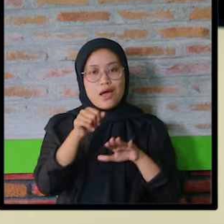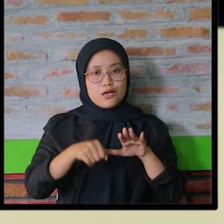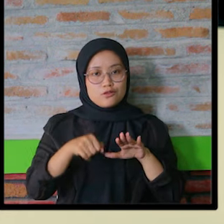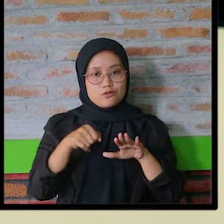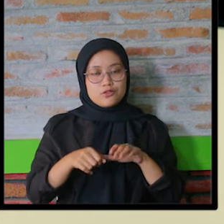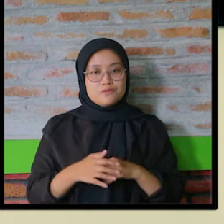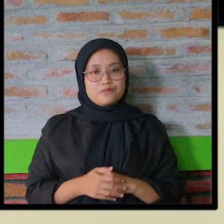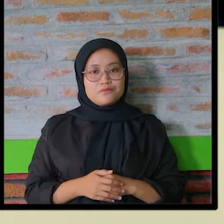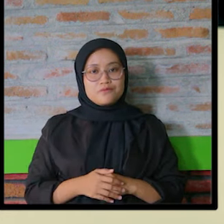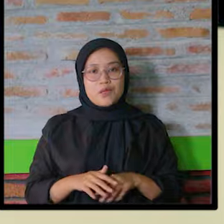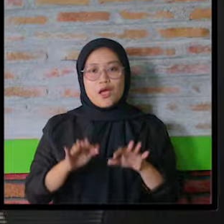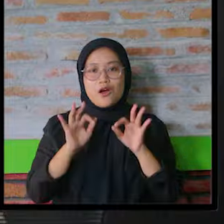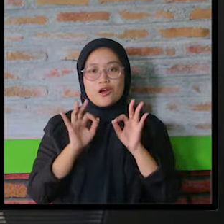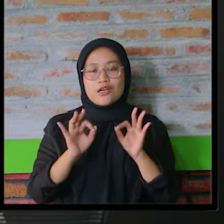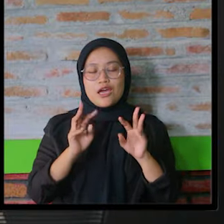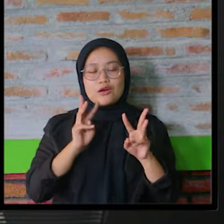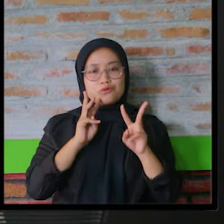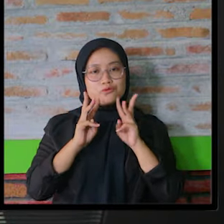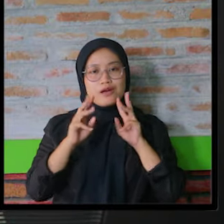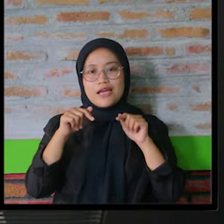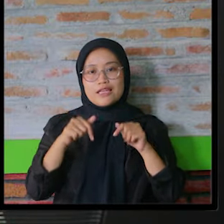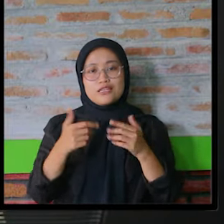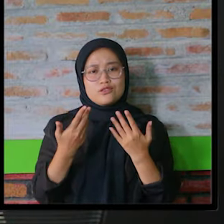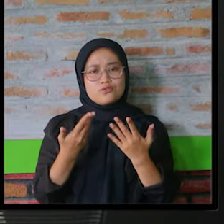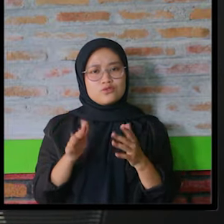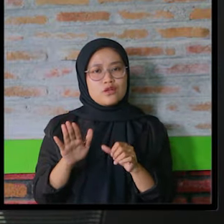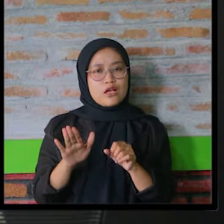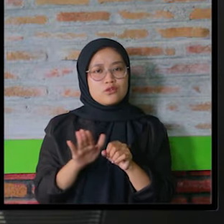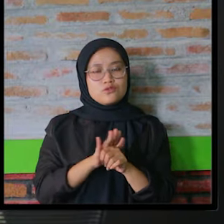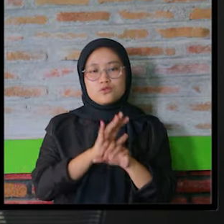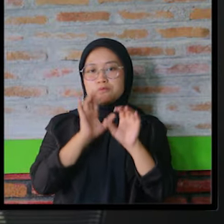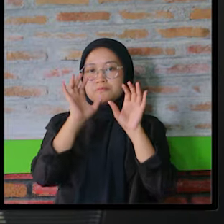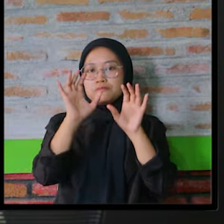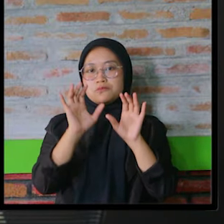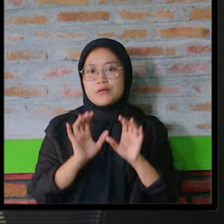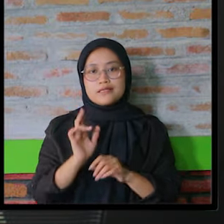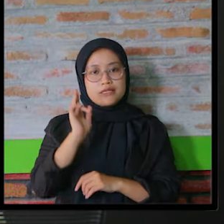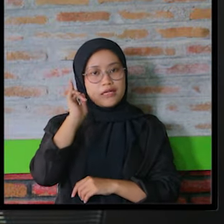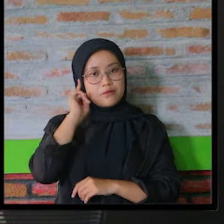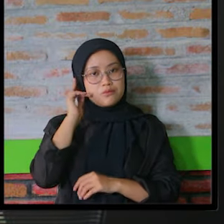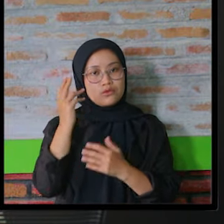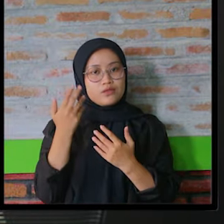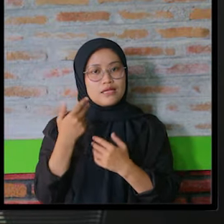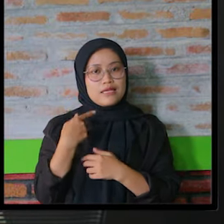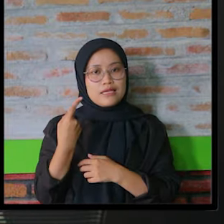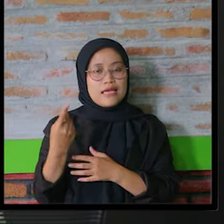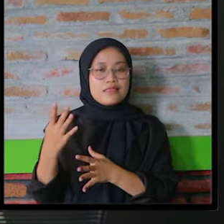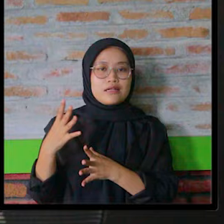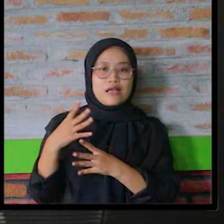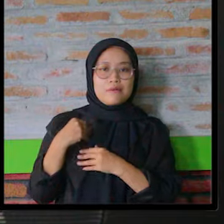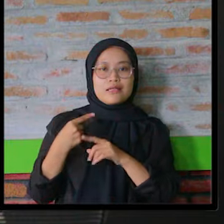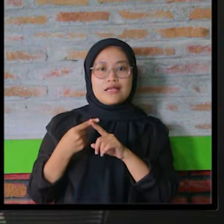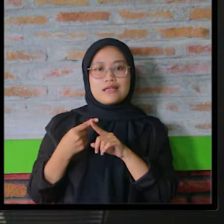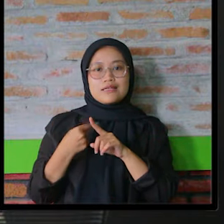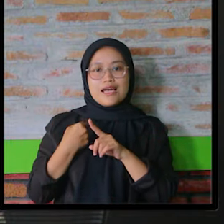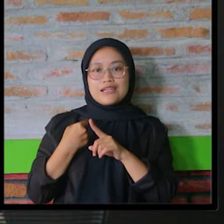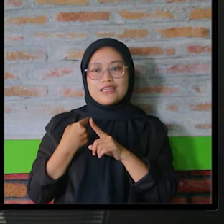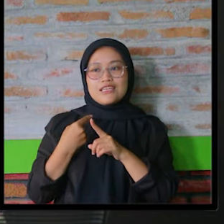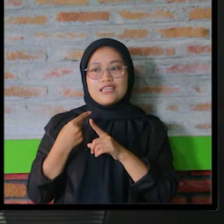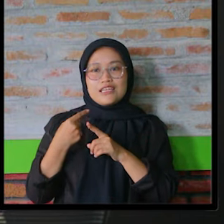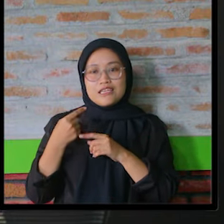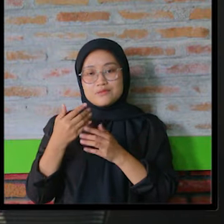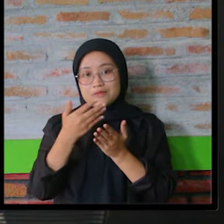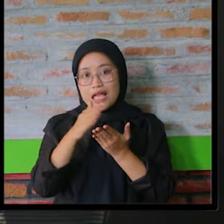oke wah ini sudah cukup banyak ibu yang kita apa dapatkan dari sharing Ibu